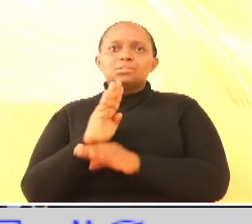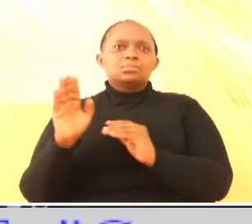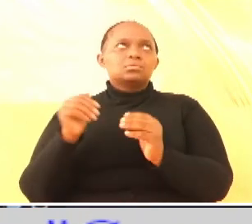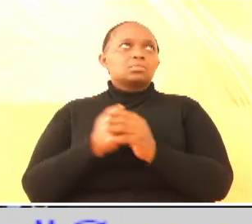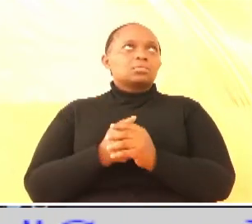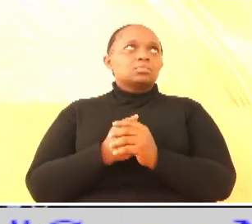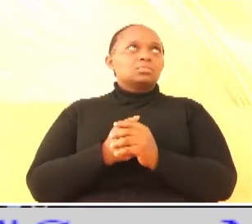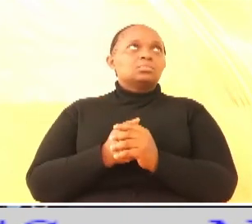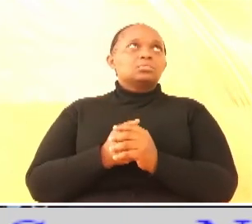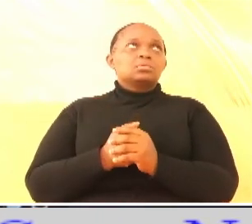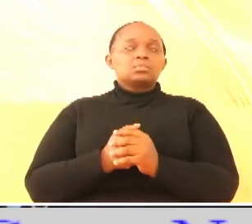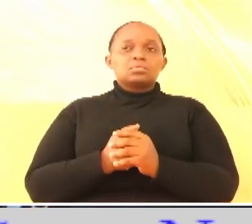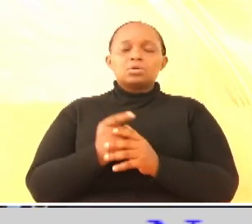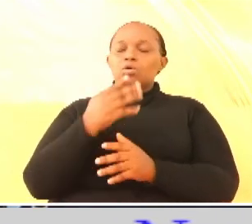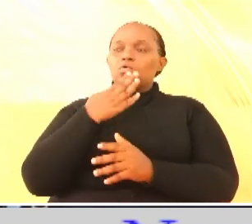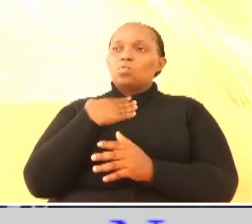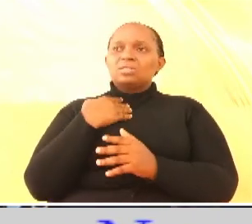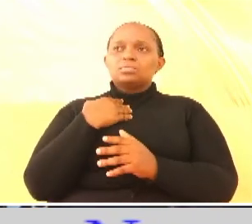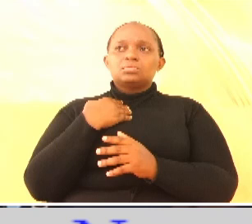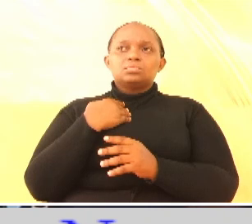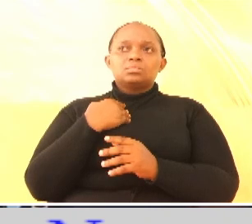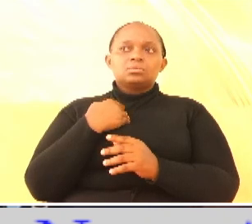chai hata kuhesabu watu.